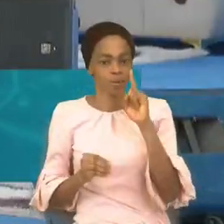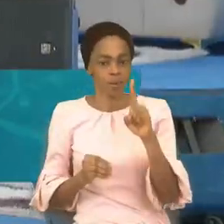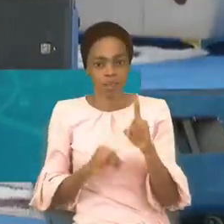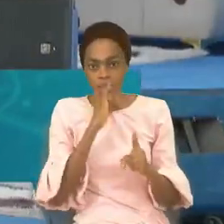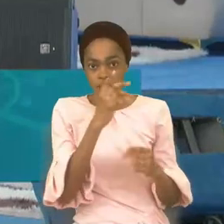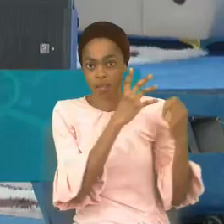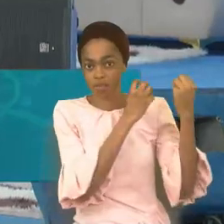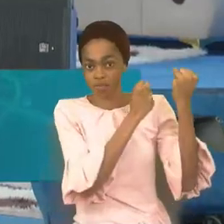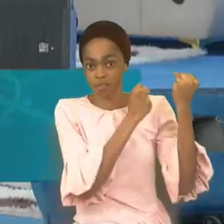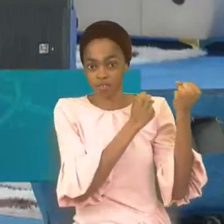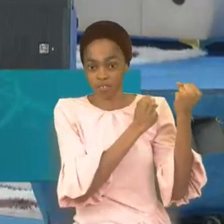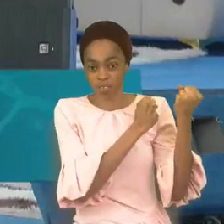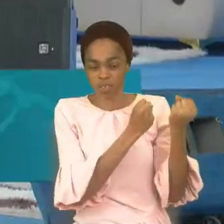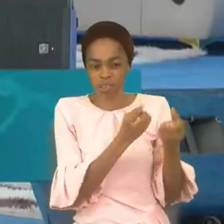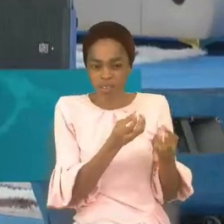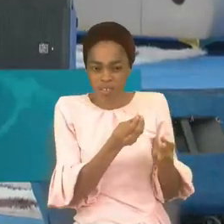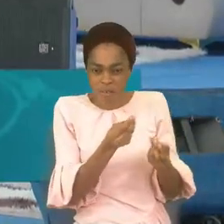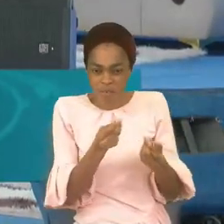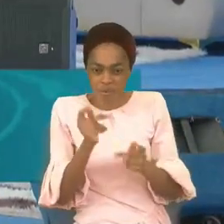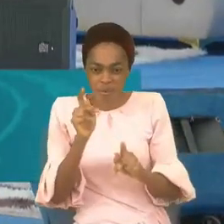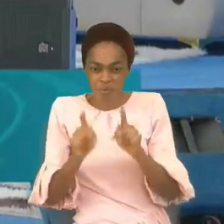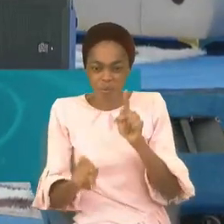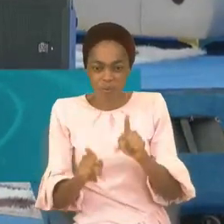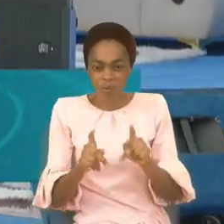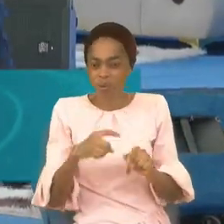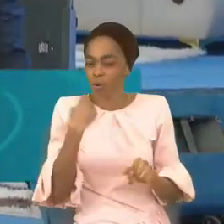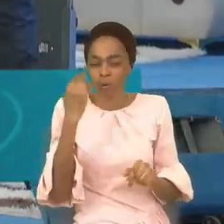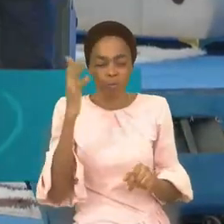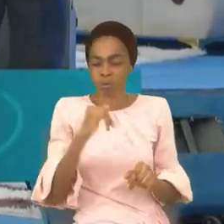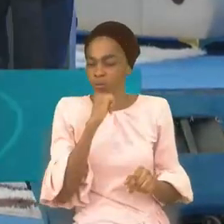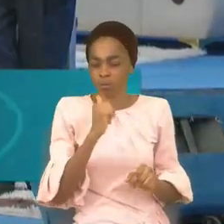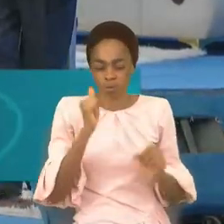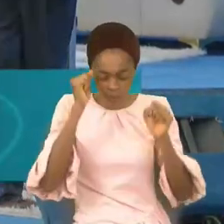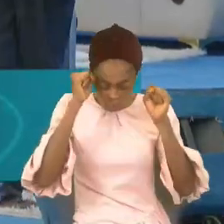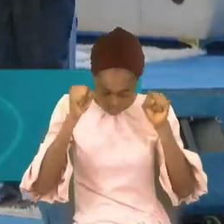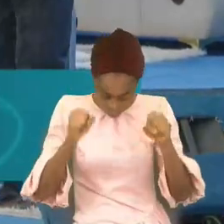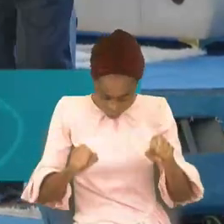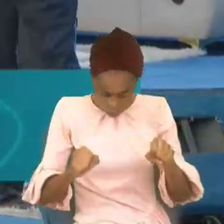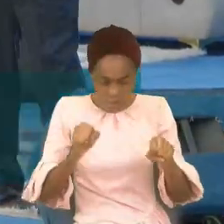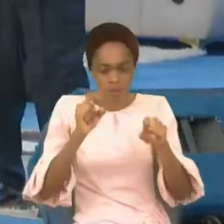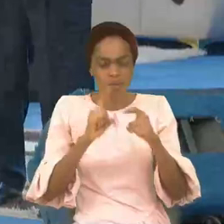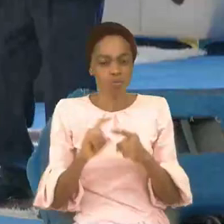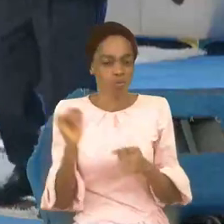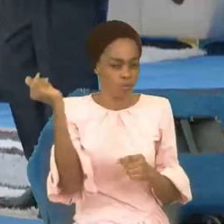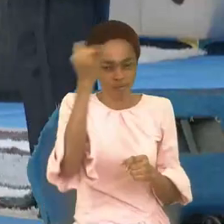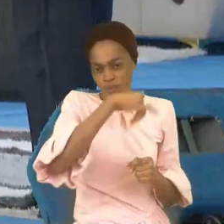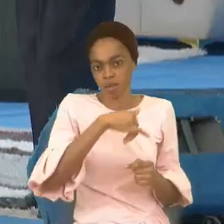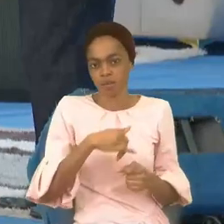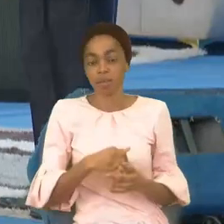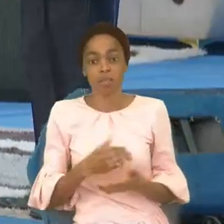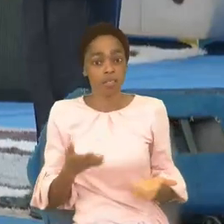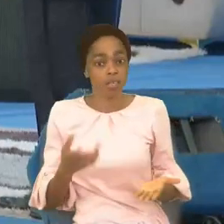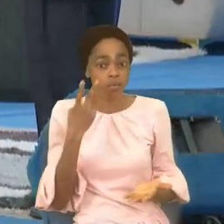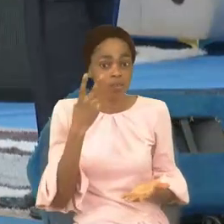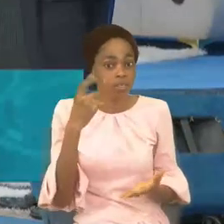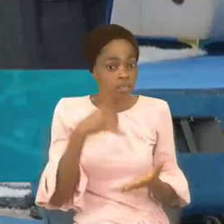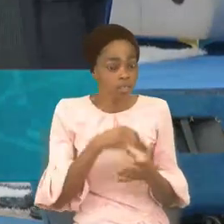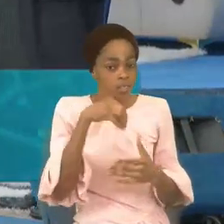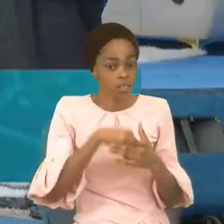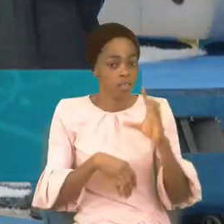le petit nombre courageux qui ne fléchit pas à la folie. Et vous verrez cela en Daniel,